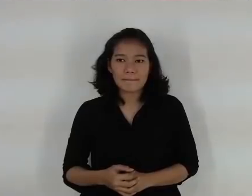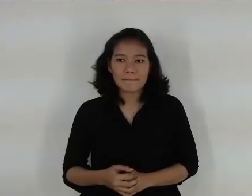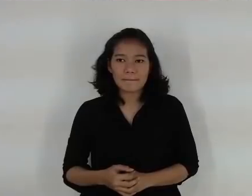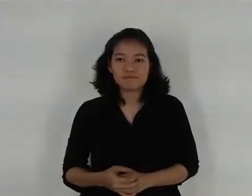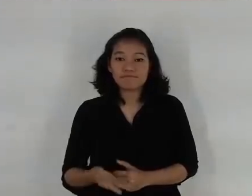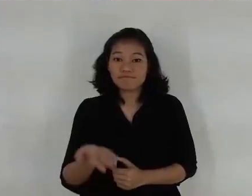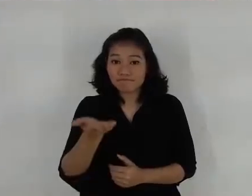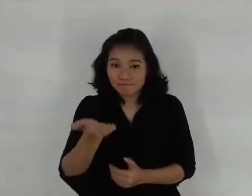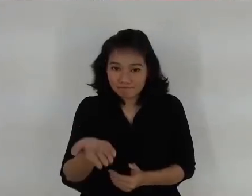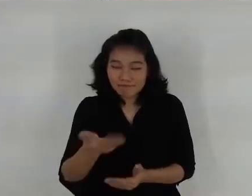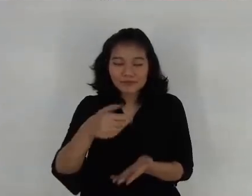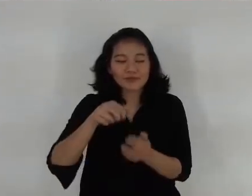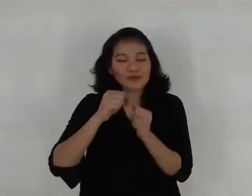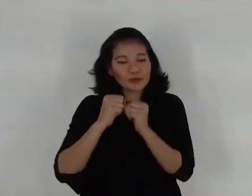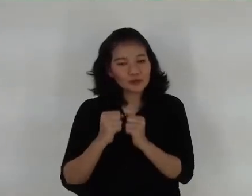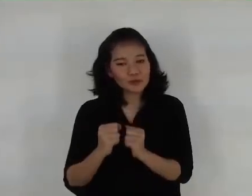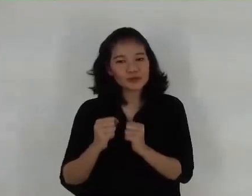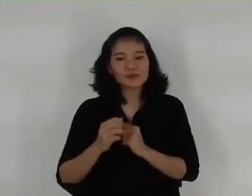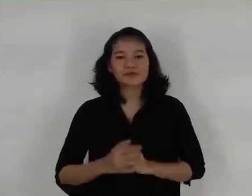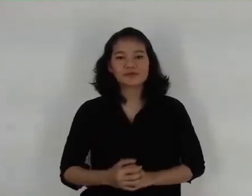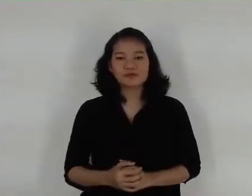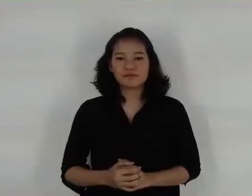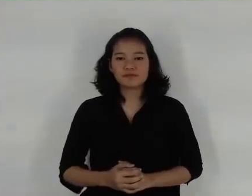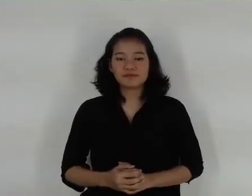silahkan duduk kembali